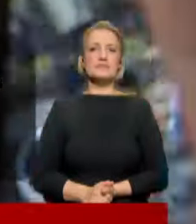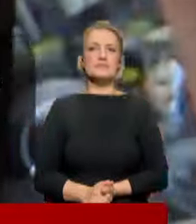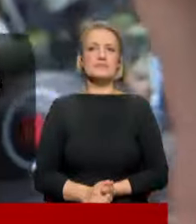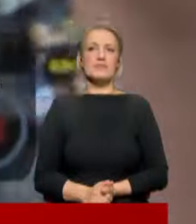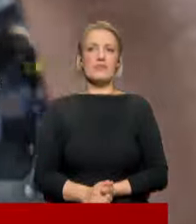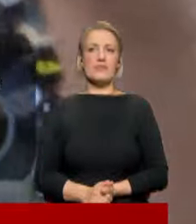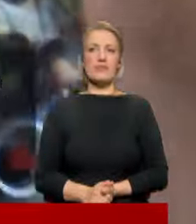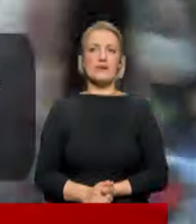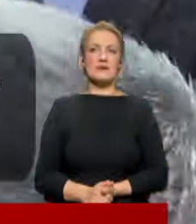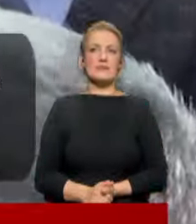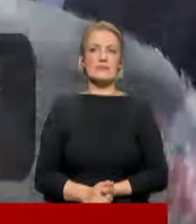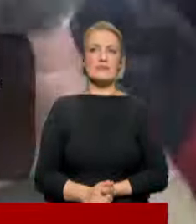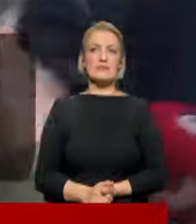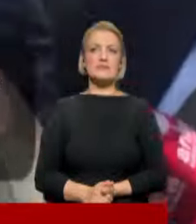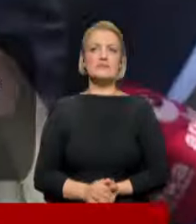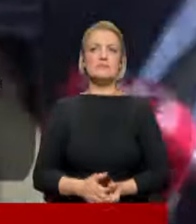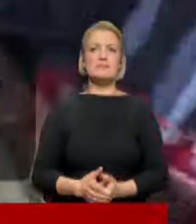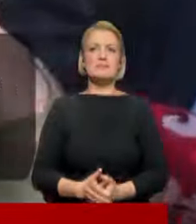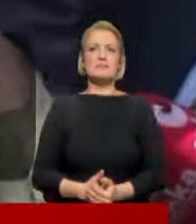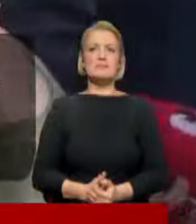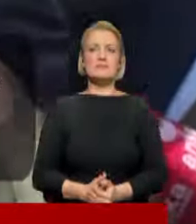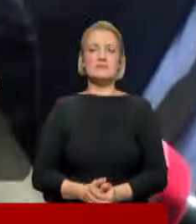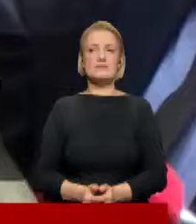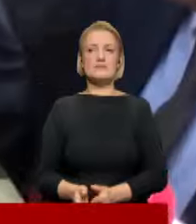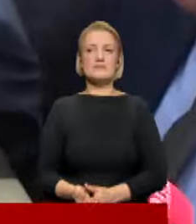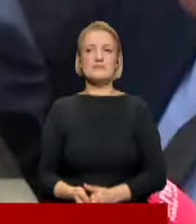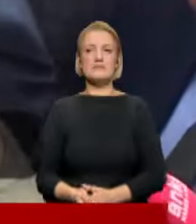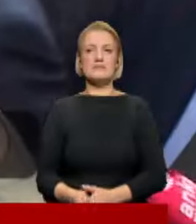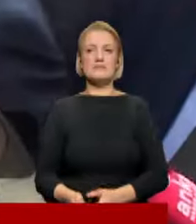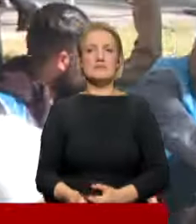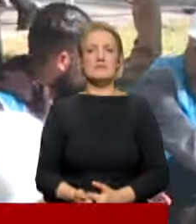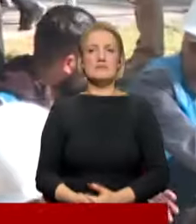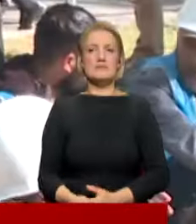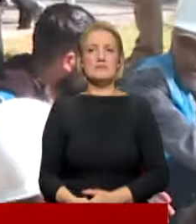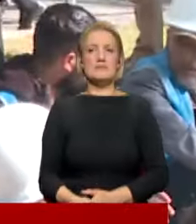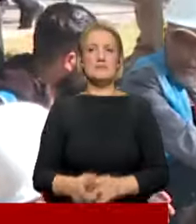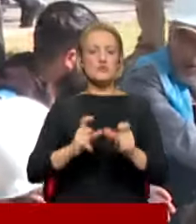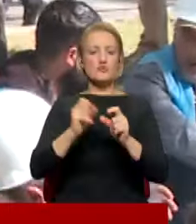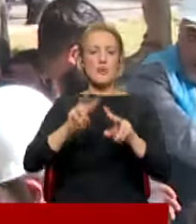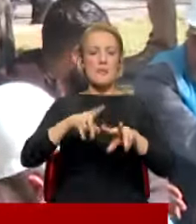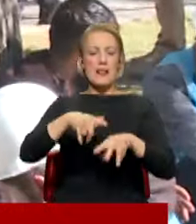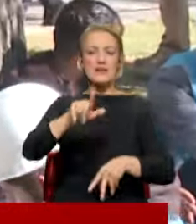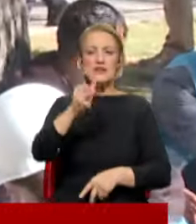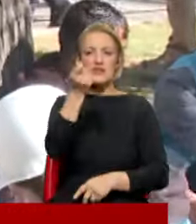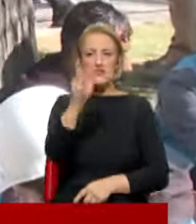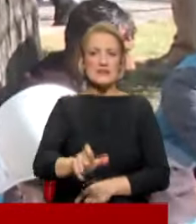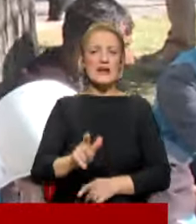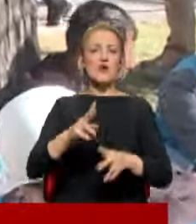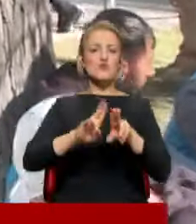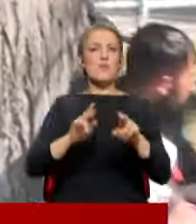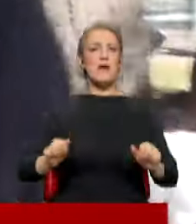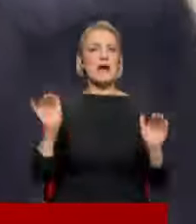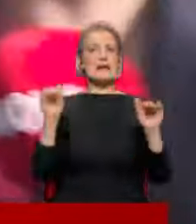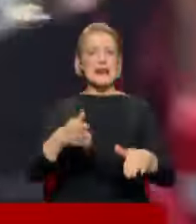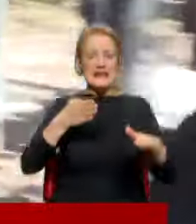sürekli Eylem alanı olmasını istemiyoruz çıplak ayakla baretleri yere vurarak yatak Somalı maden işçileri yeniden Kurtuluş Parkına geldi